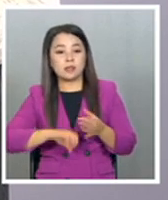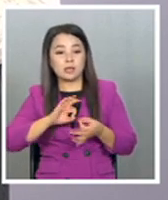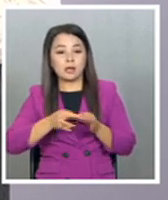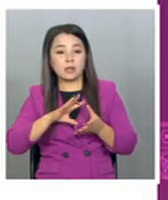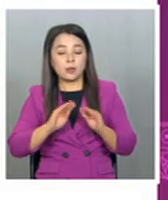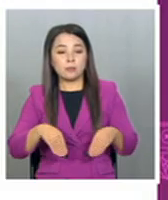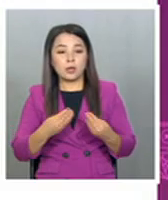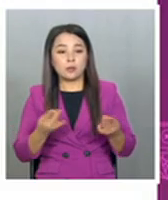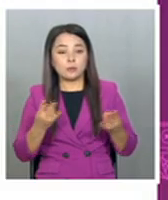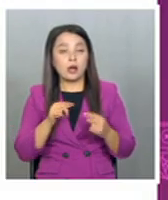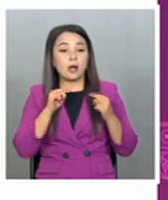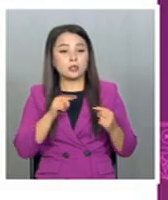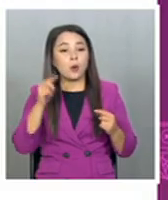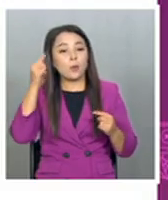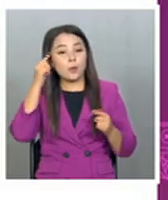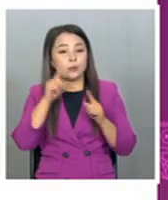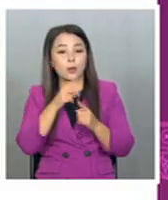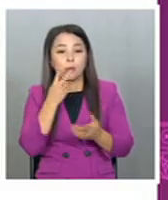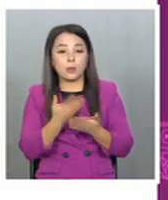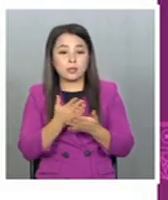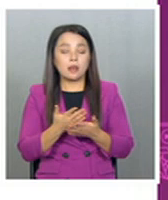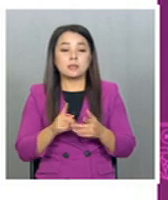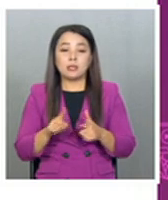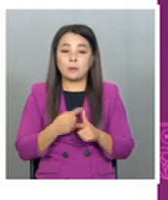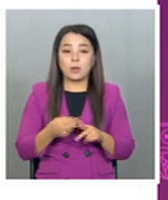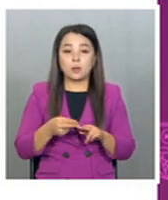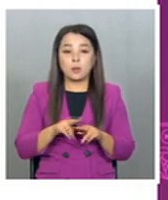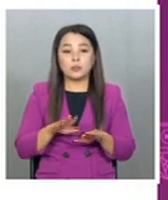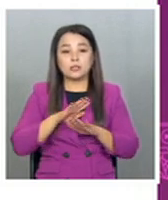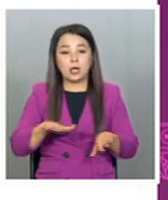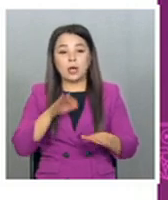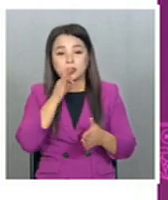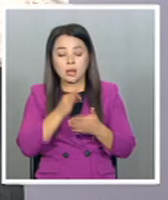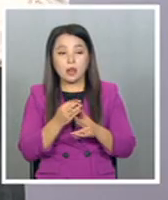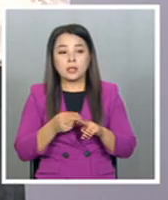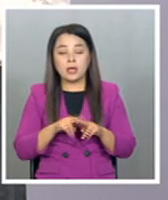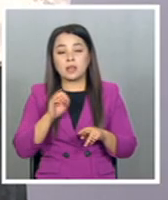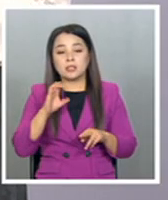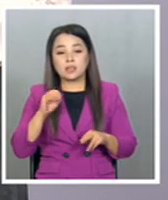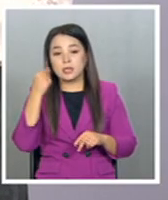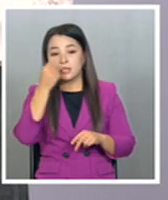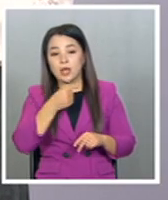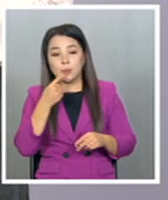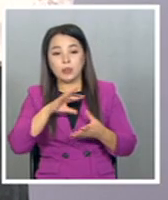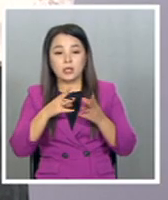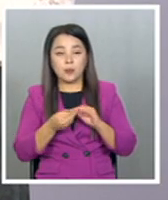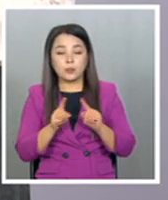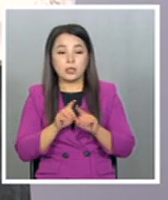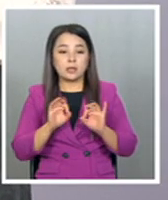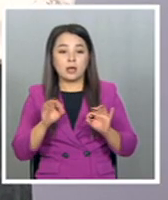тиіс. Қарсы ойларды көрсету, немесе оларды жоққа шығару – бұл эссе типінің жалпы